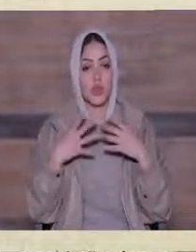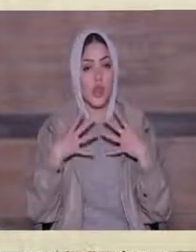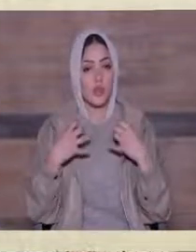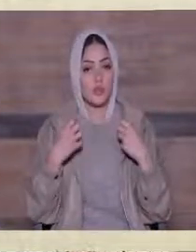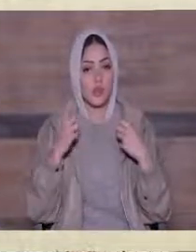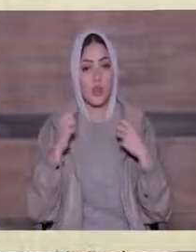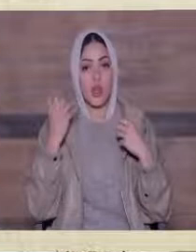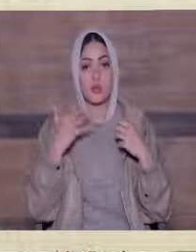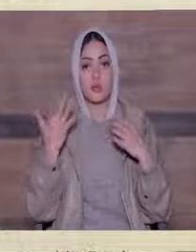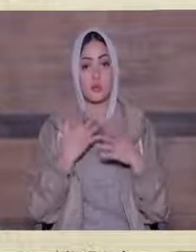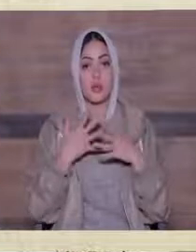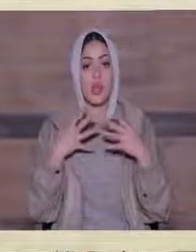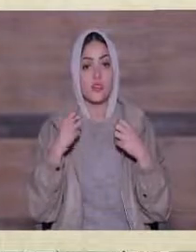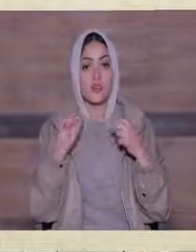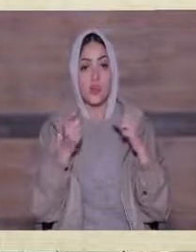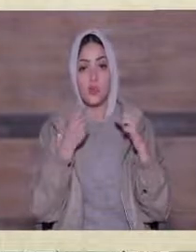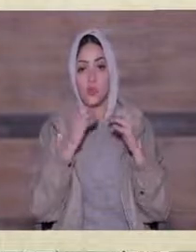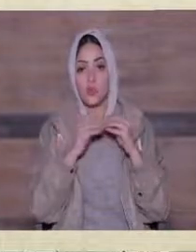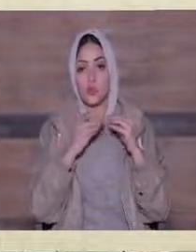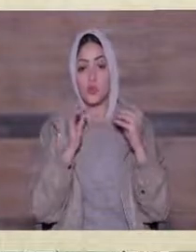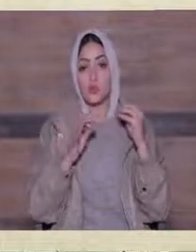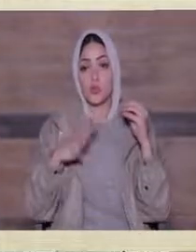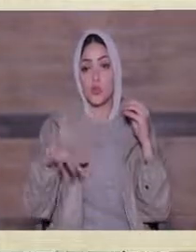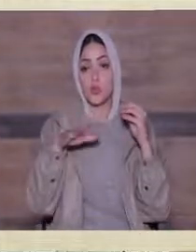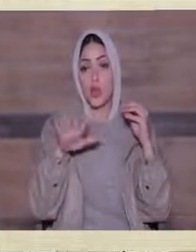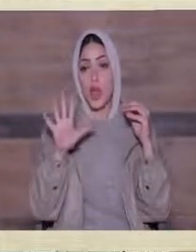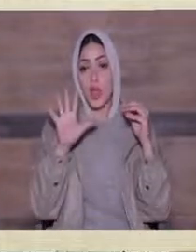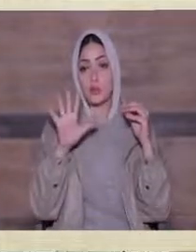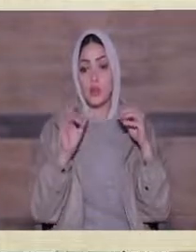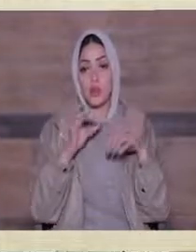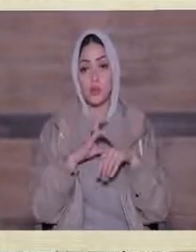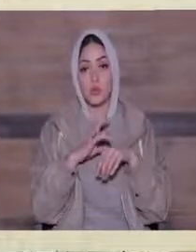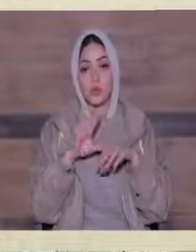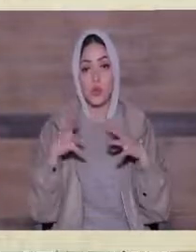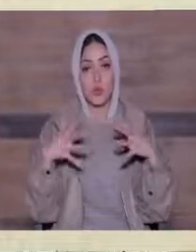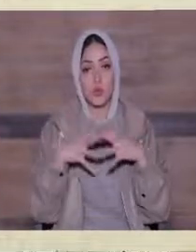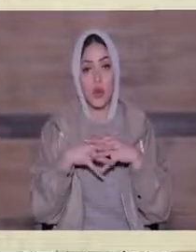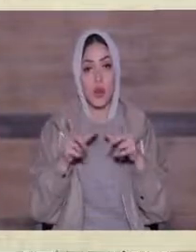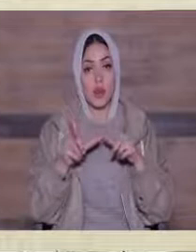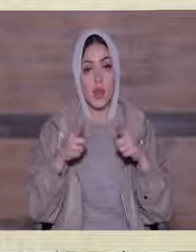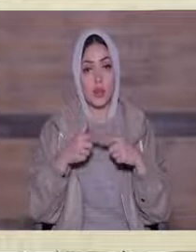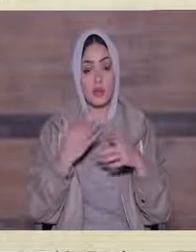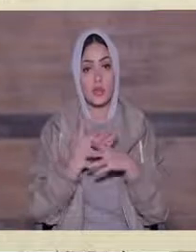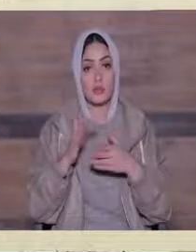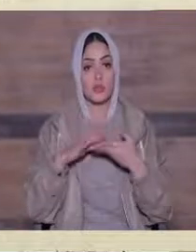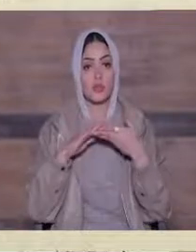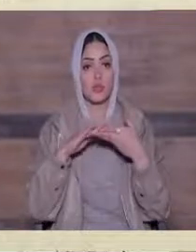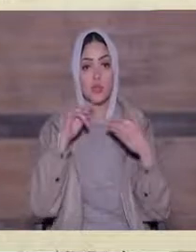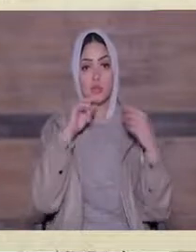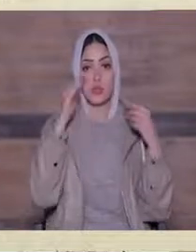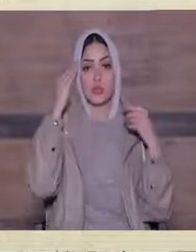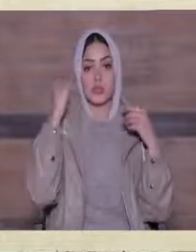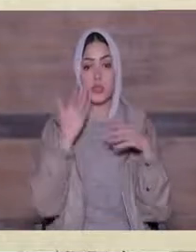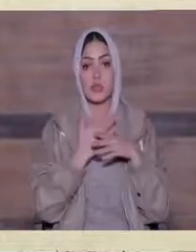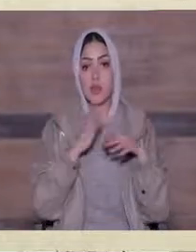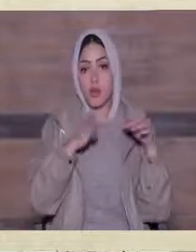متخصص في العلاج الإشعاعي. كل دول بيشتركوا في وضع الخطة المتكاملة للعلاج، اللي هي